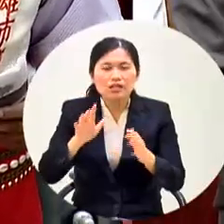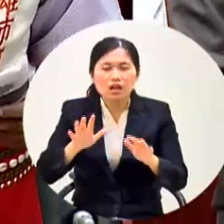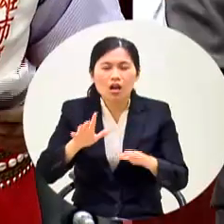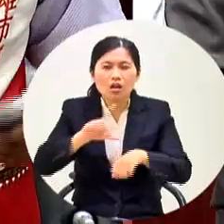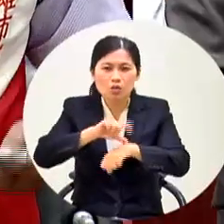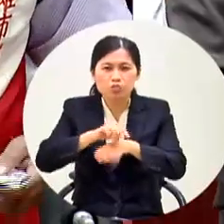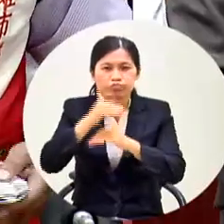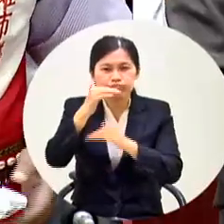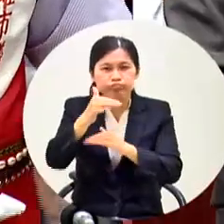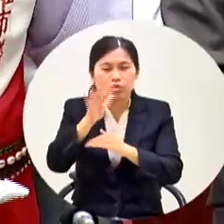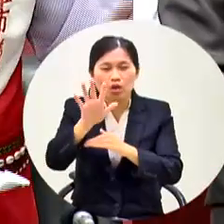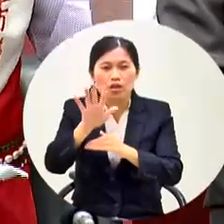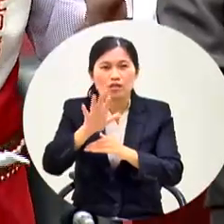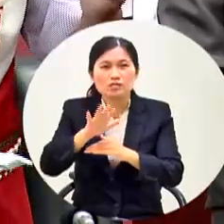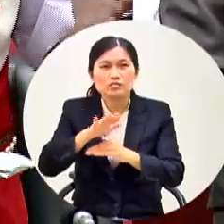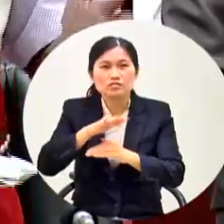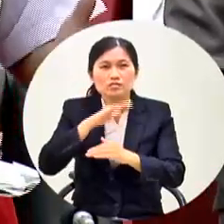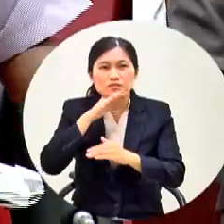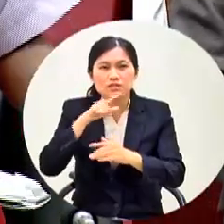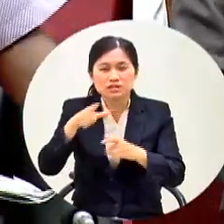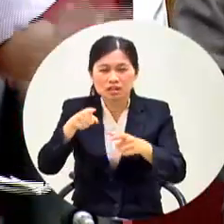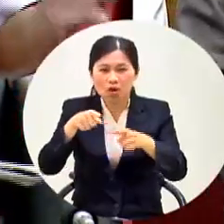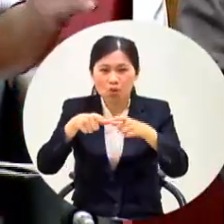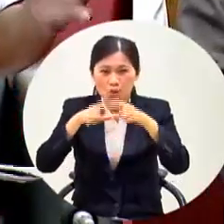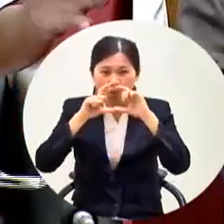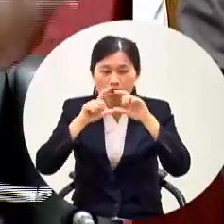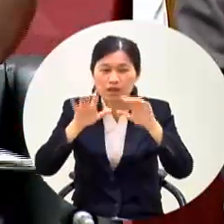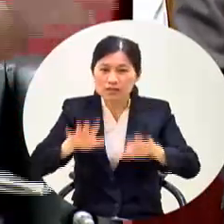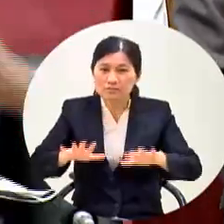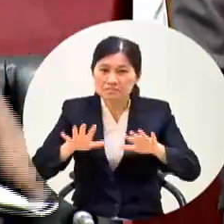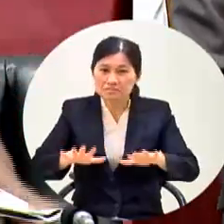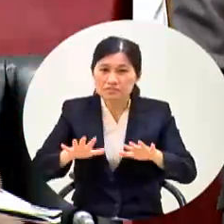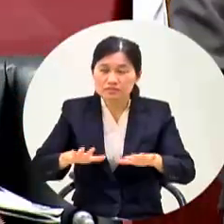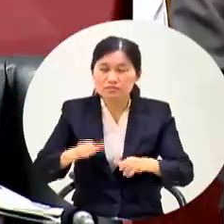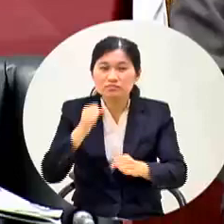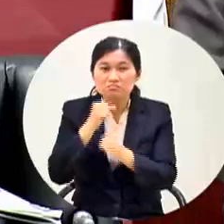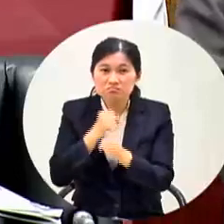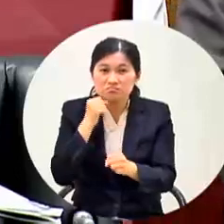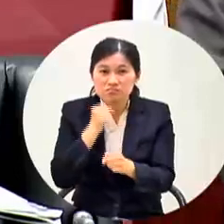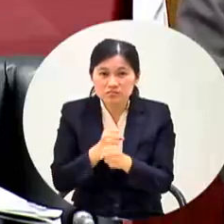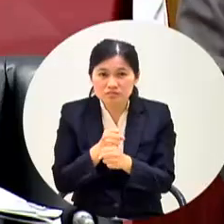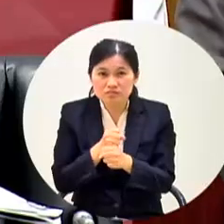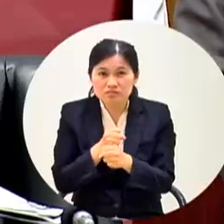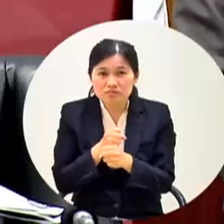系，你就回答本席现行的作业，